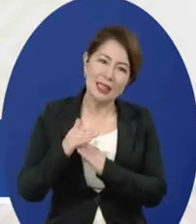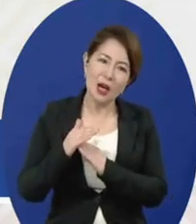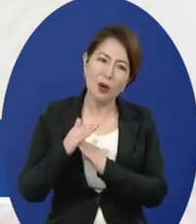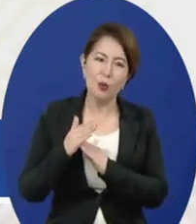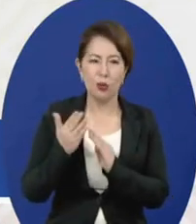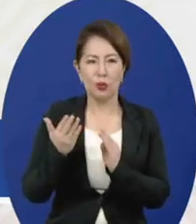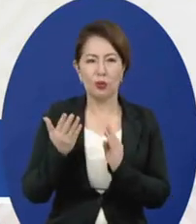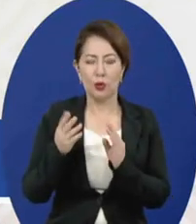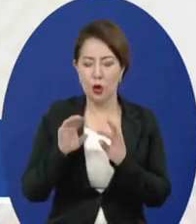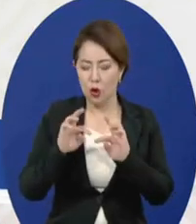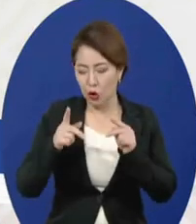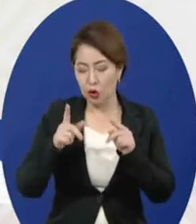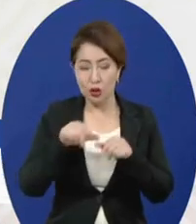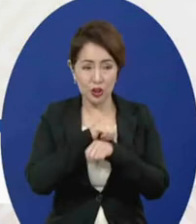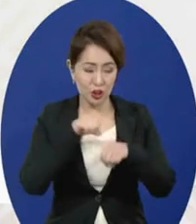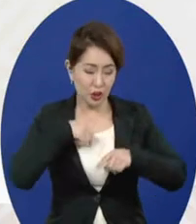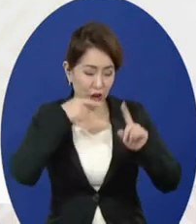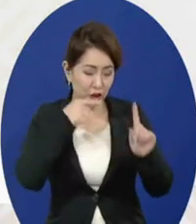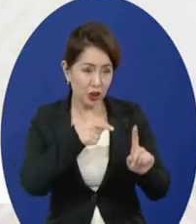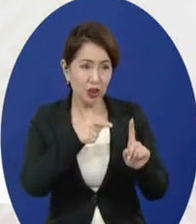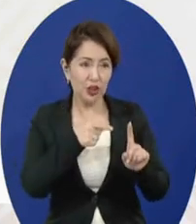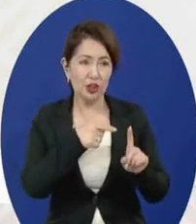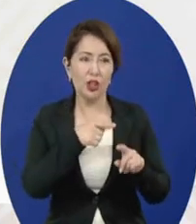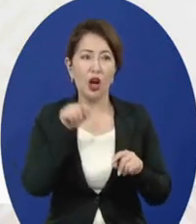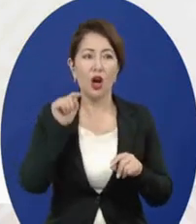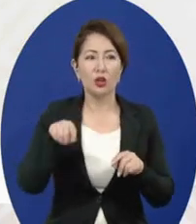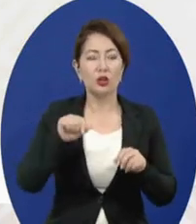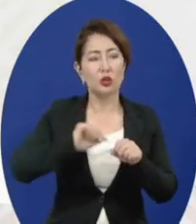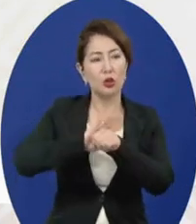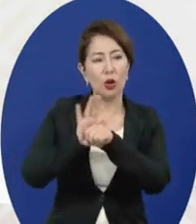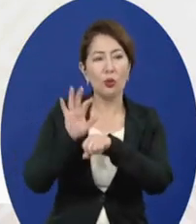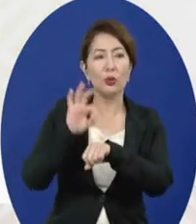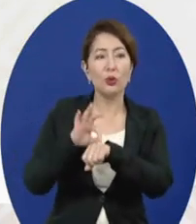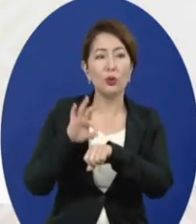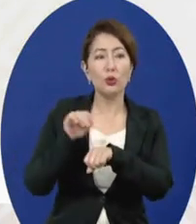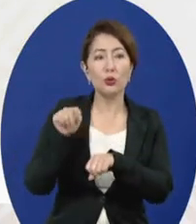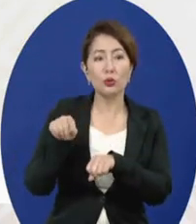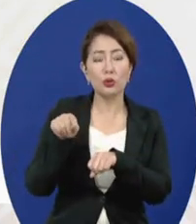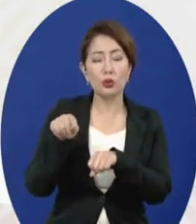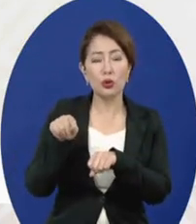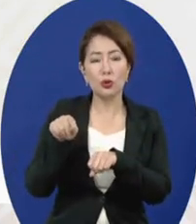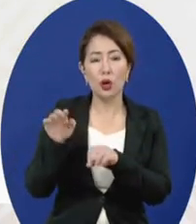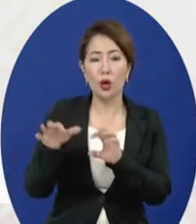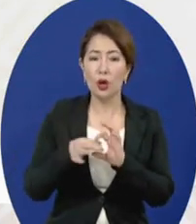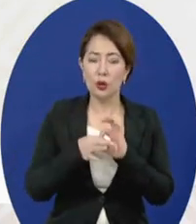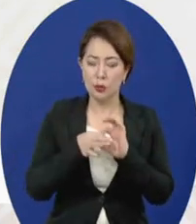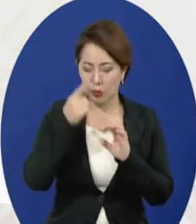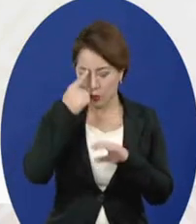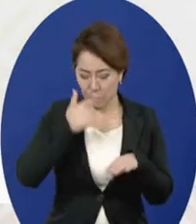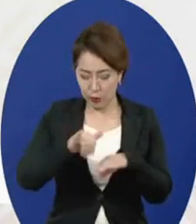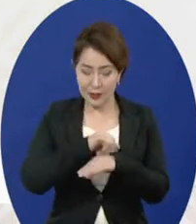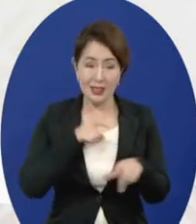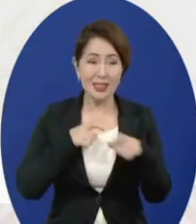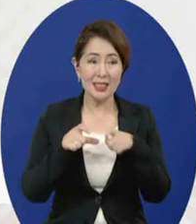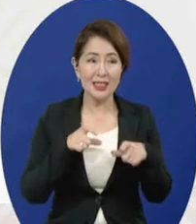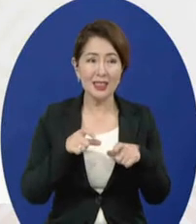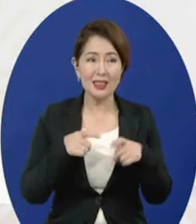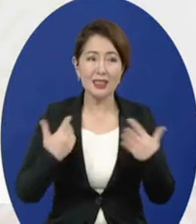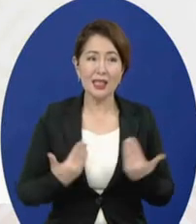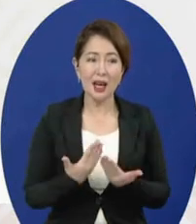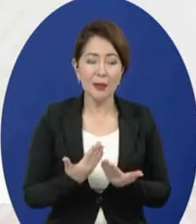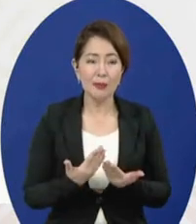өөрчлөлтүүд өөрөд иргэд рүүгээ чиглэсэн. За өнөөдөр одоо коронавирусын халдвараас шалтгаалаад Монгол улсын эдийн засгийн амьдралд